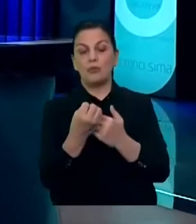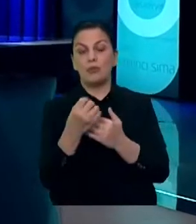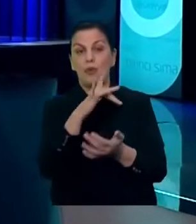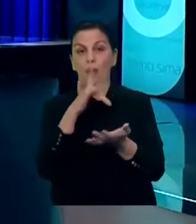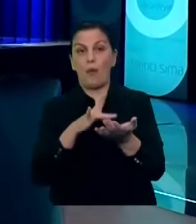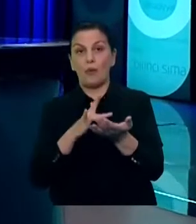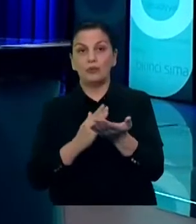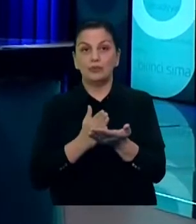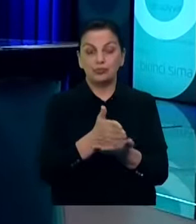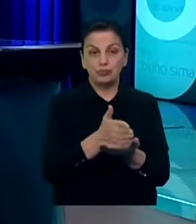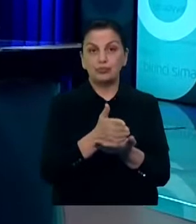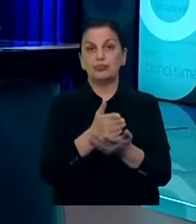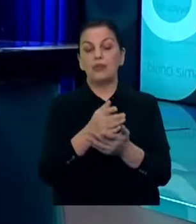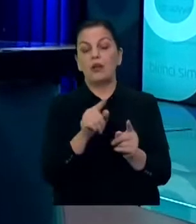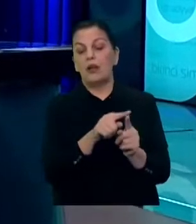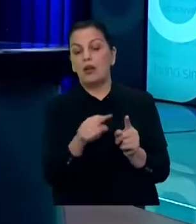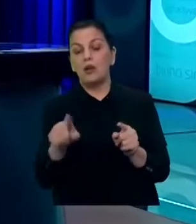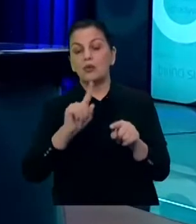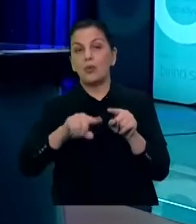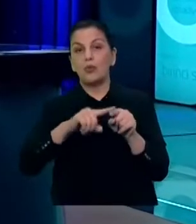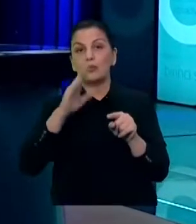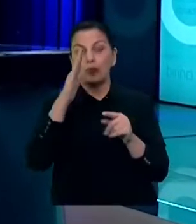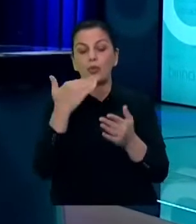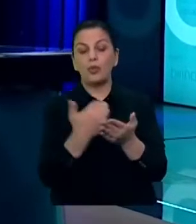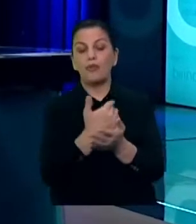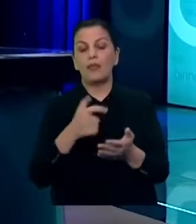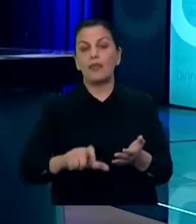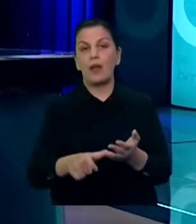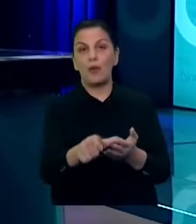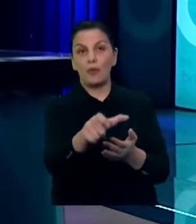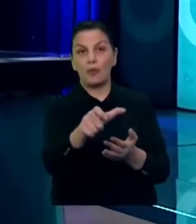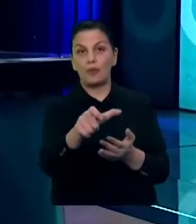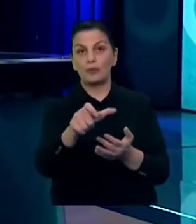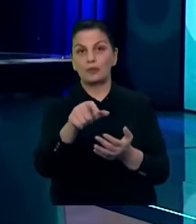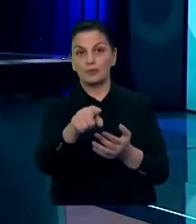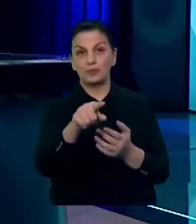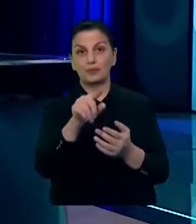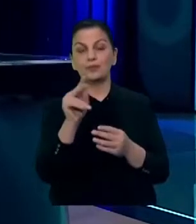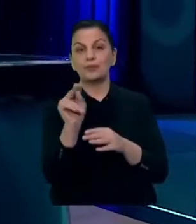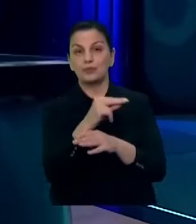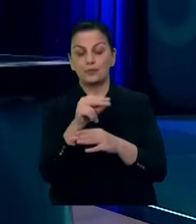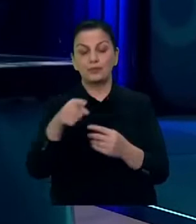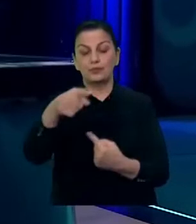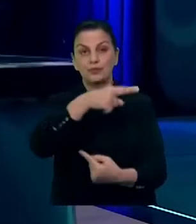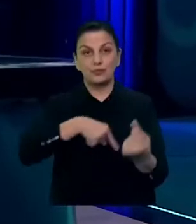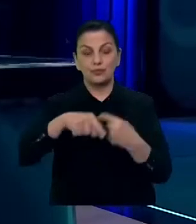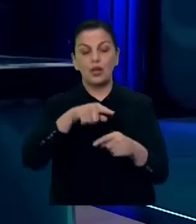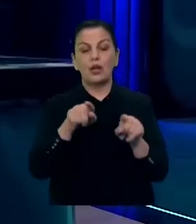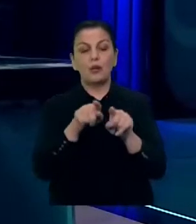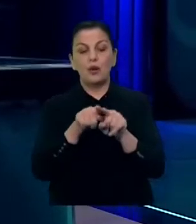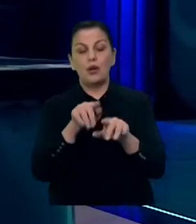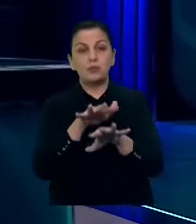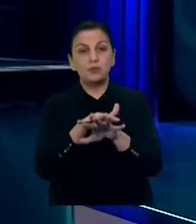sonra Sultəpə dairəsində istifadəyə veriləcək yeni yol qovşaqları ilə paytaxta gələrkən sözgidən dairədə tıxacda